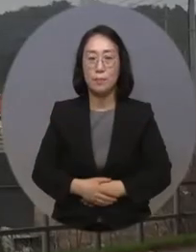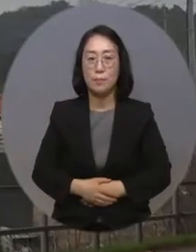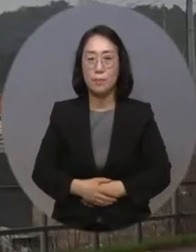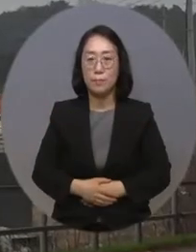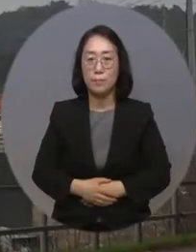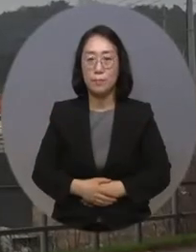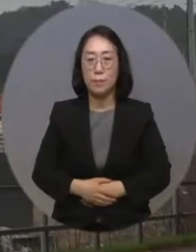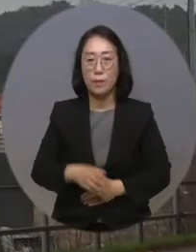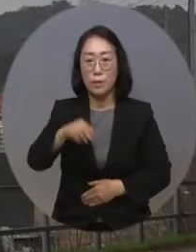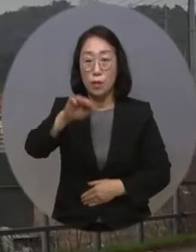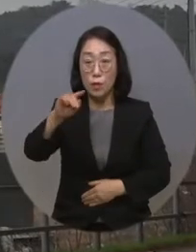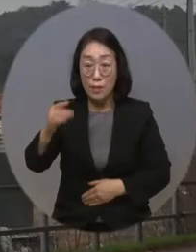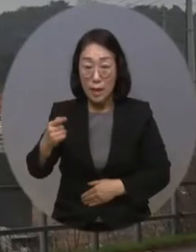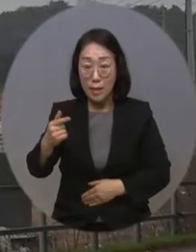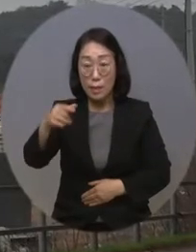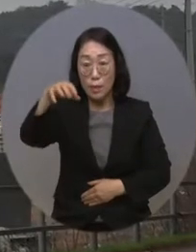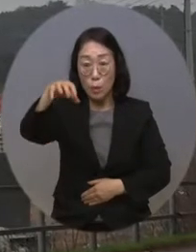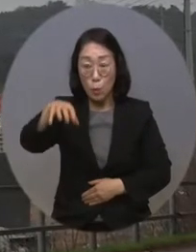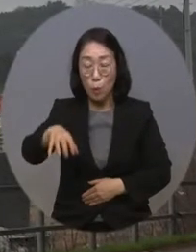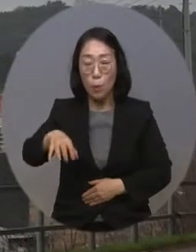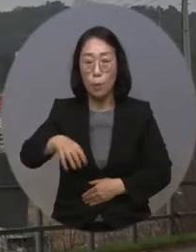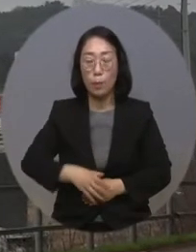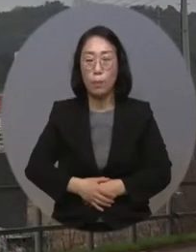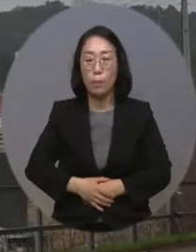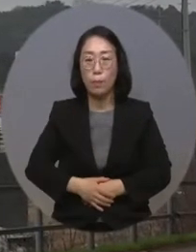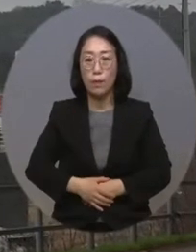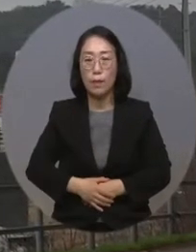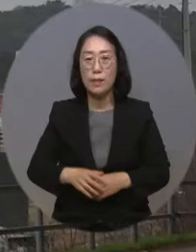서산시 수석 1길 50에 위치한 이곳은